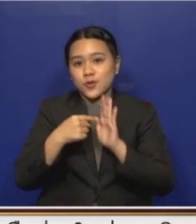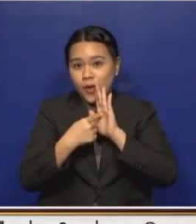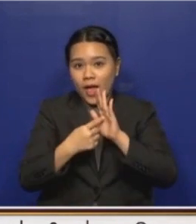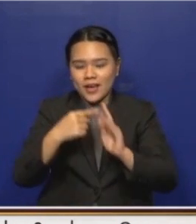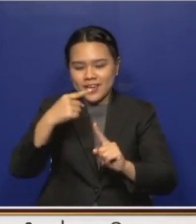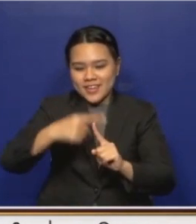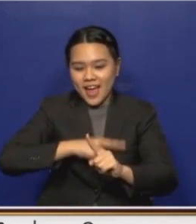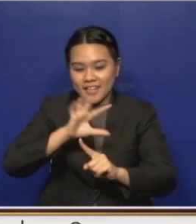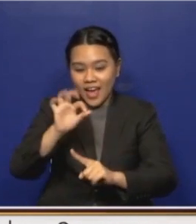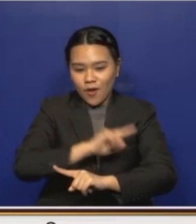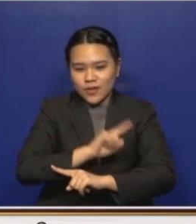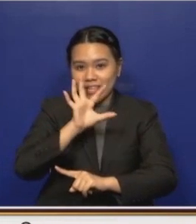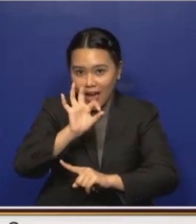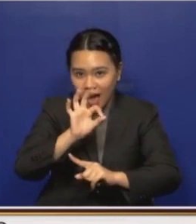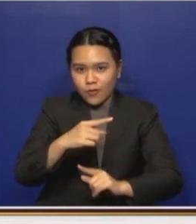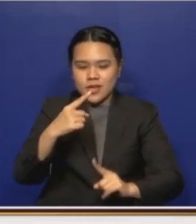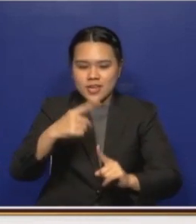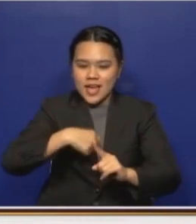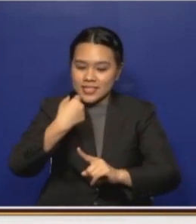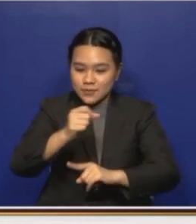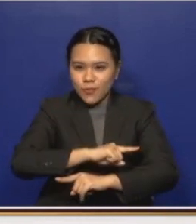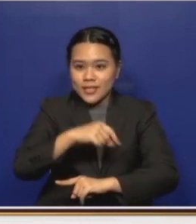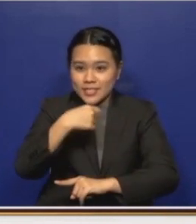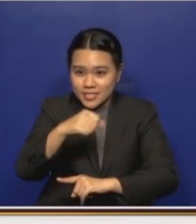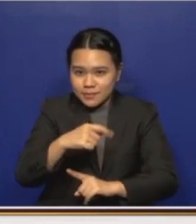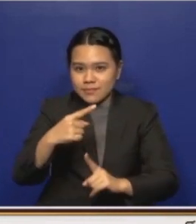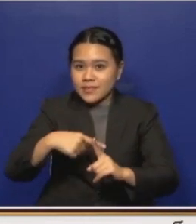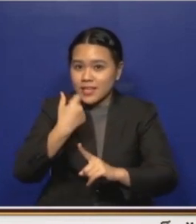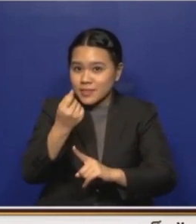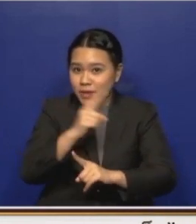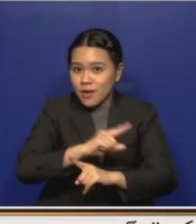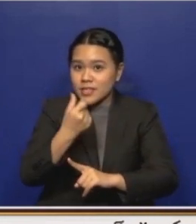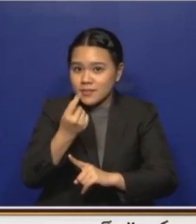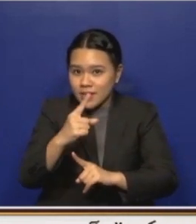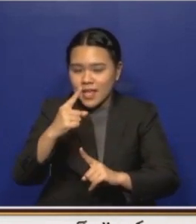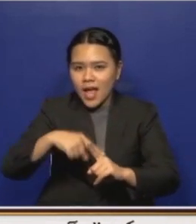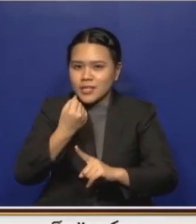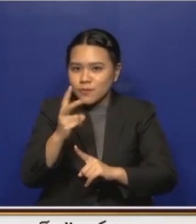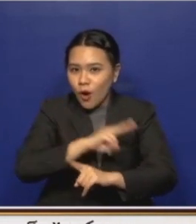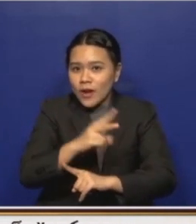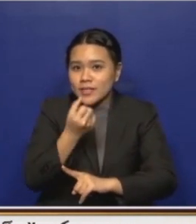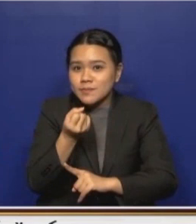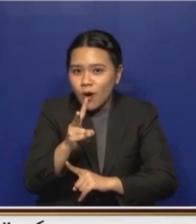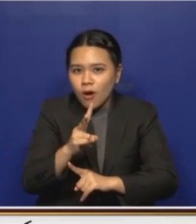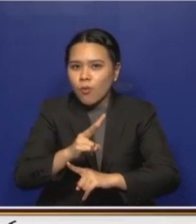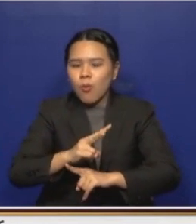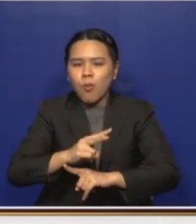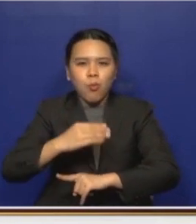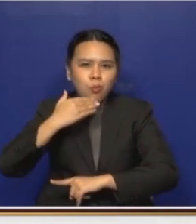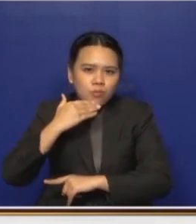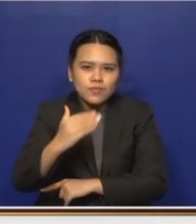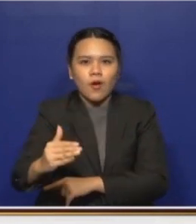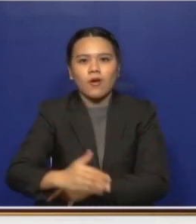ทำแคมเปญอย่างนี้ถล่มตลาดท่านว่าสินค้าออนไลน์เหล่านี้ใครเป็นเจ้าของแอปพลิเคชัน